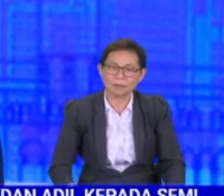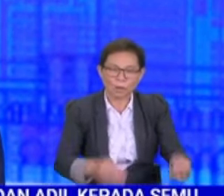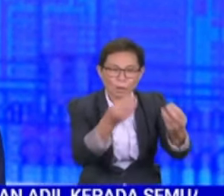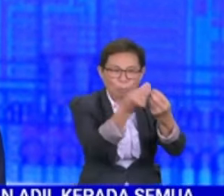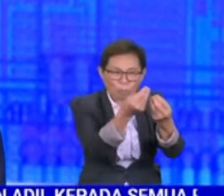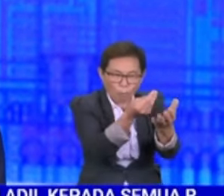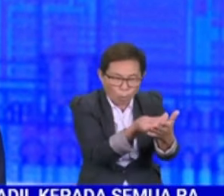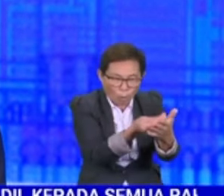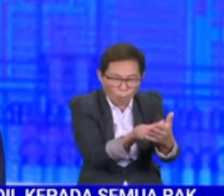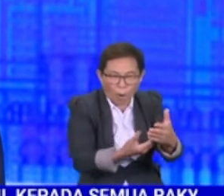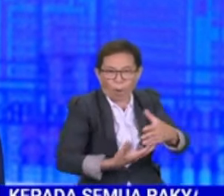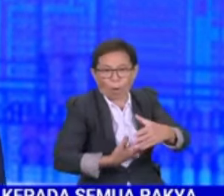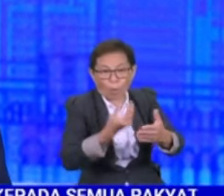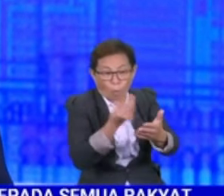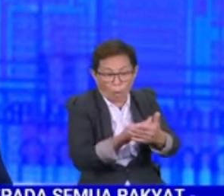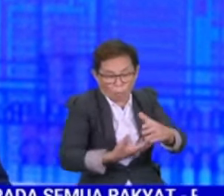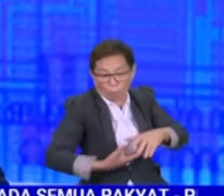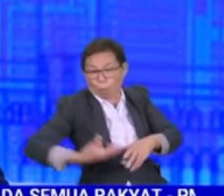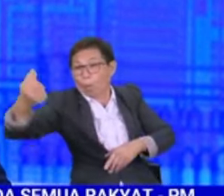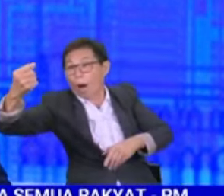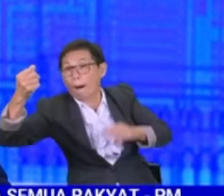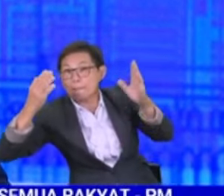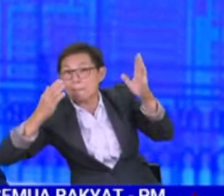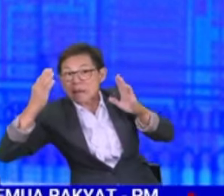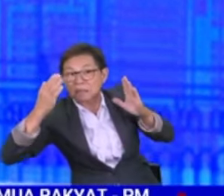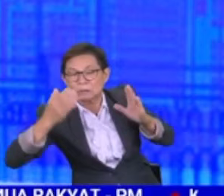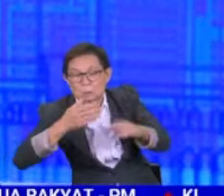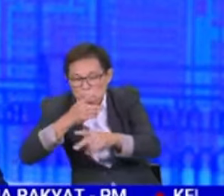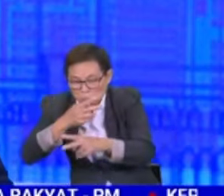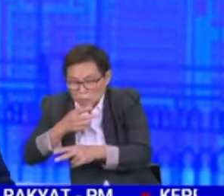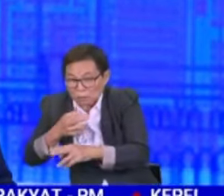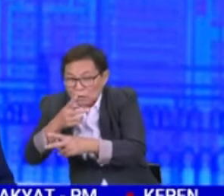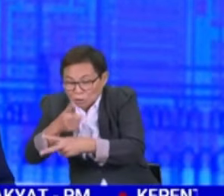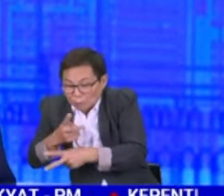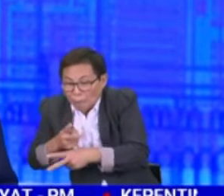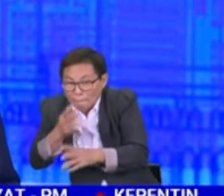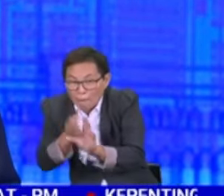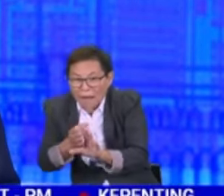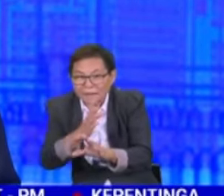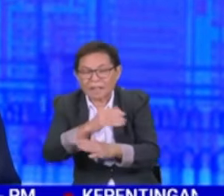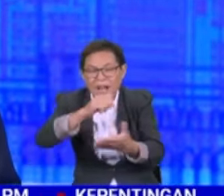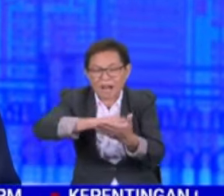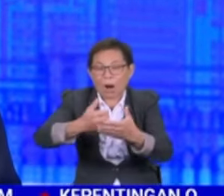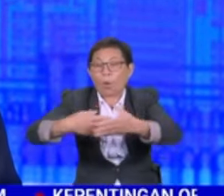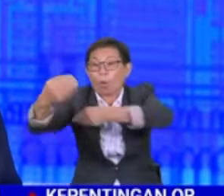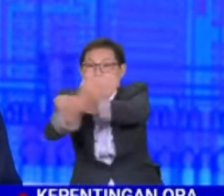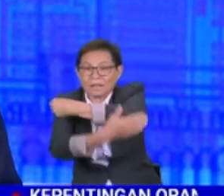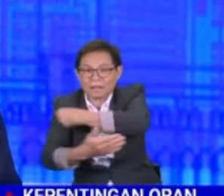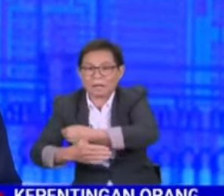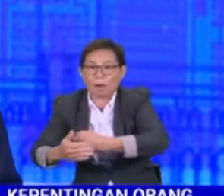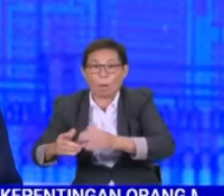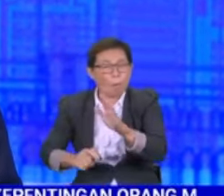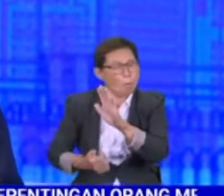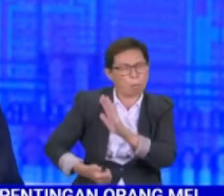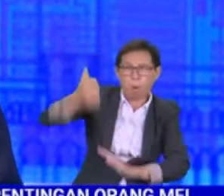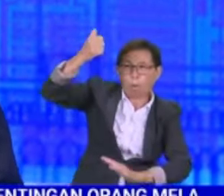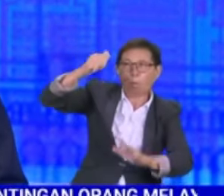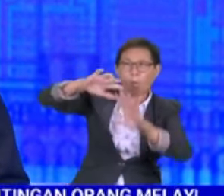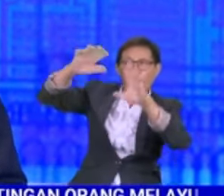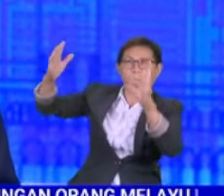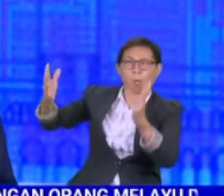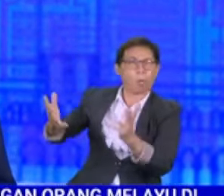Jumlah wang yang dibawa keluar dari Malaysia untuk disembunyikan di bank dan akaun luar pesisir antara yang tertinggi di